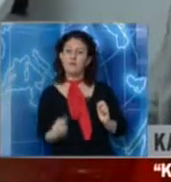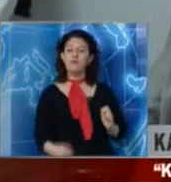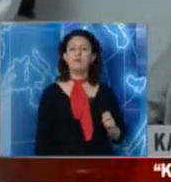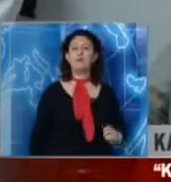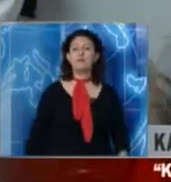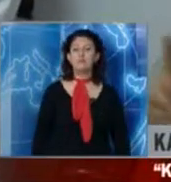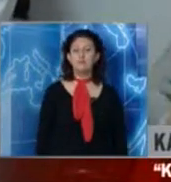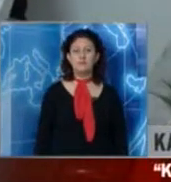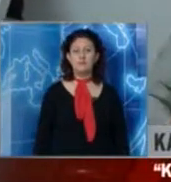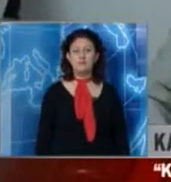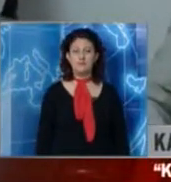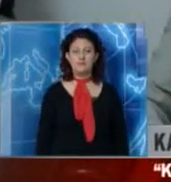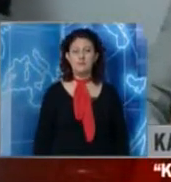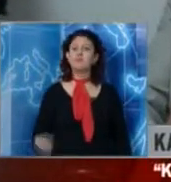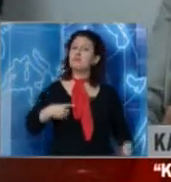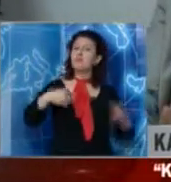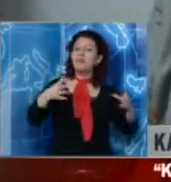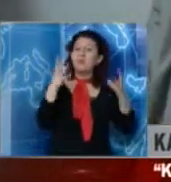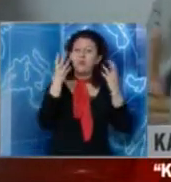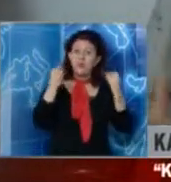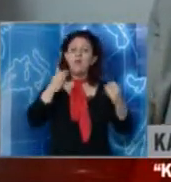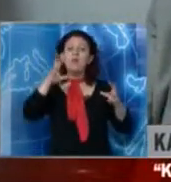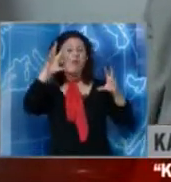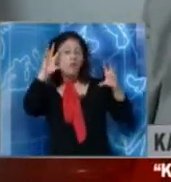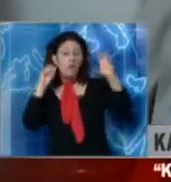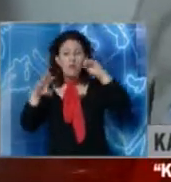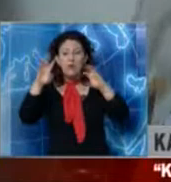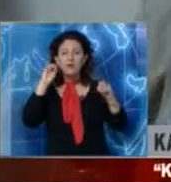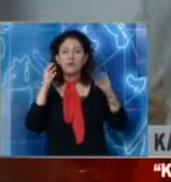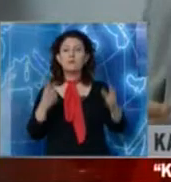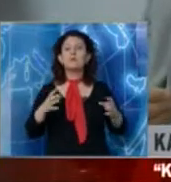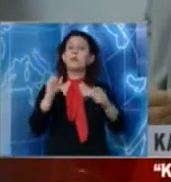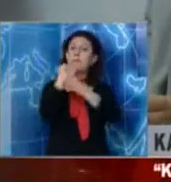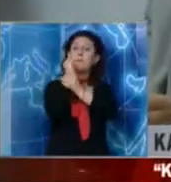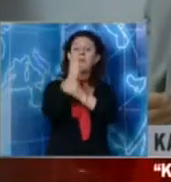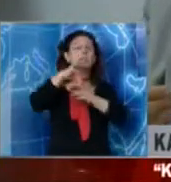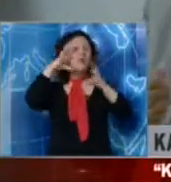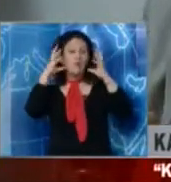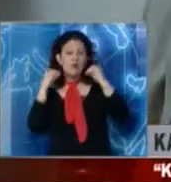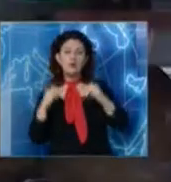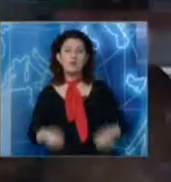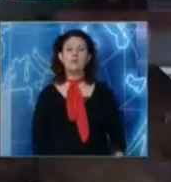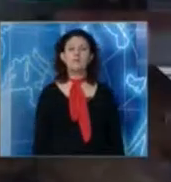geçiriyor, burada güzel şeyler öğreniyor, hayat öğreniyor, meslek öğreniyor.